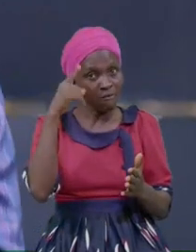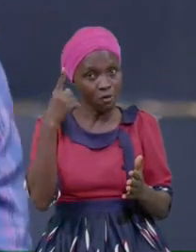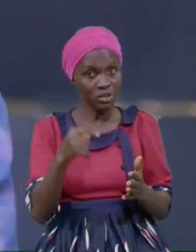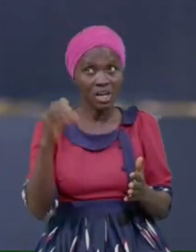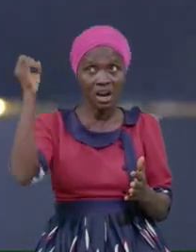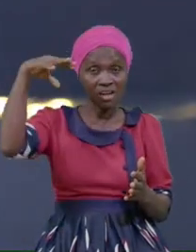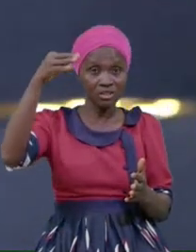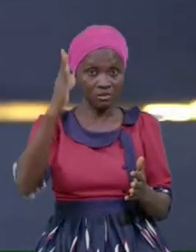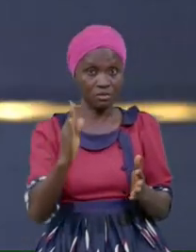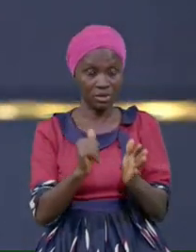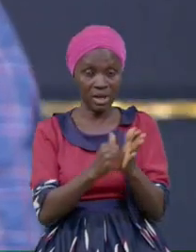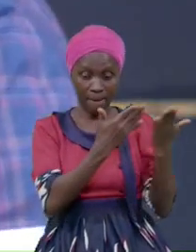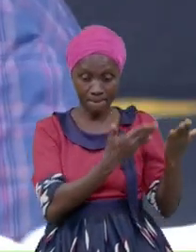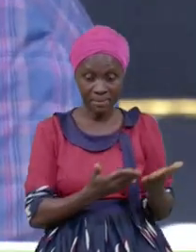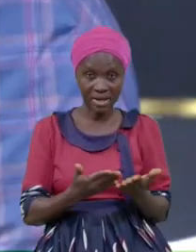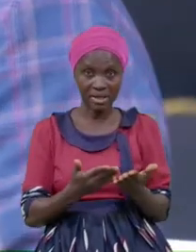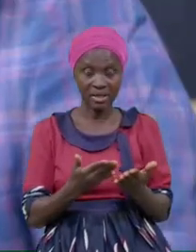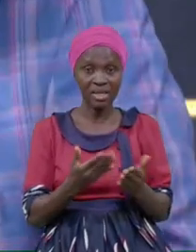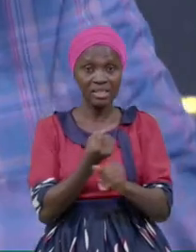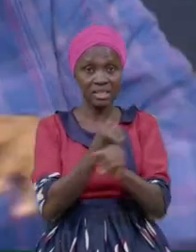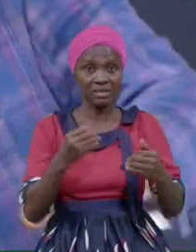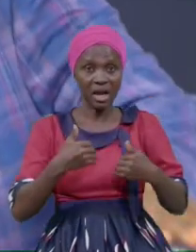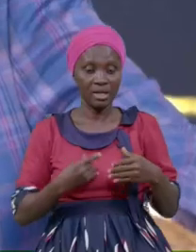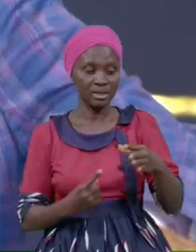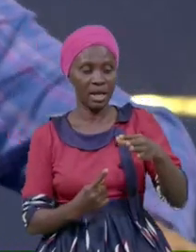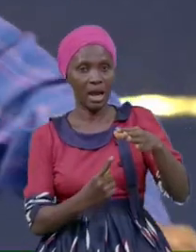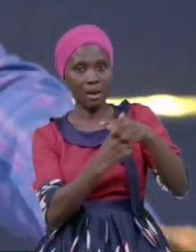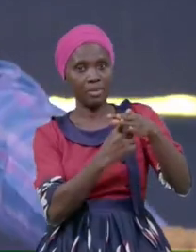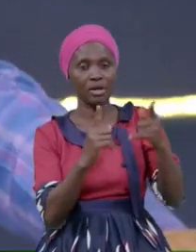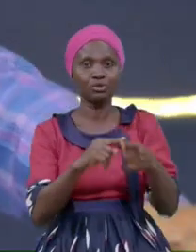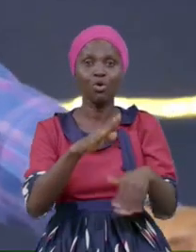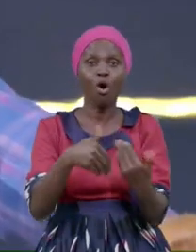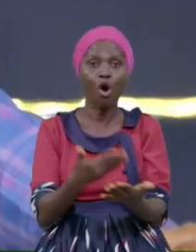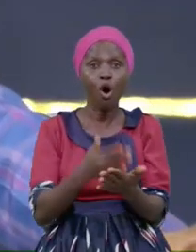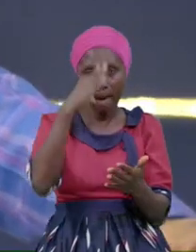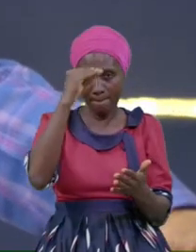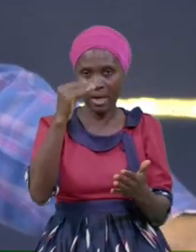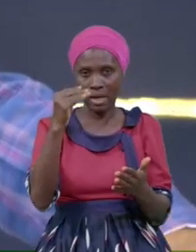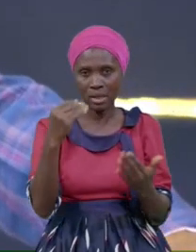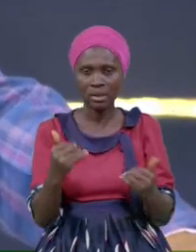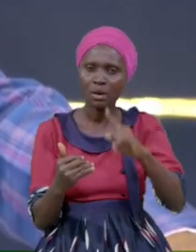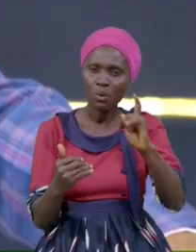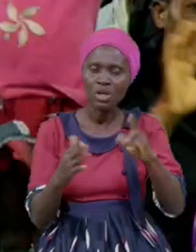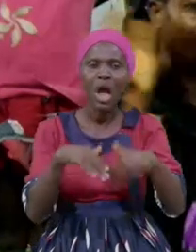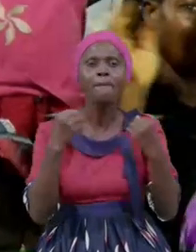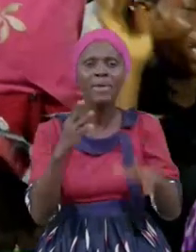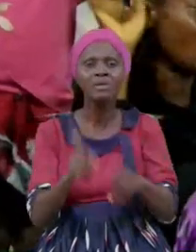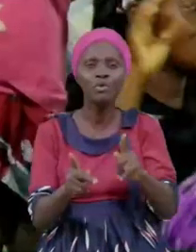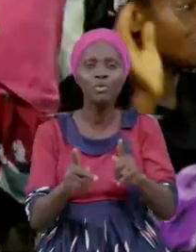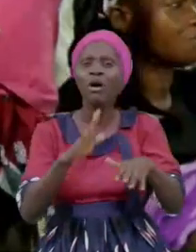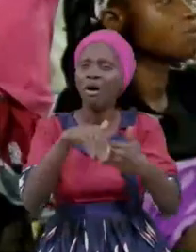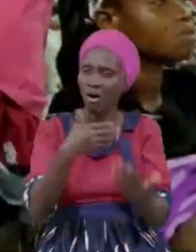les hommes, a été manifestée. Combien de personnes? Quand nous disons tous, est-ce que tu es